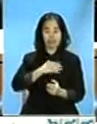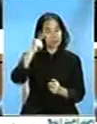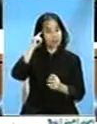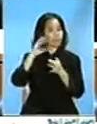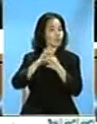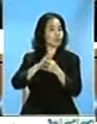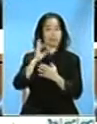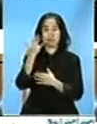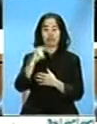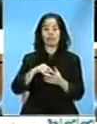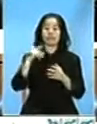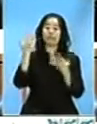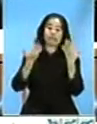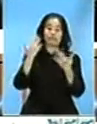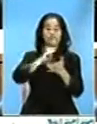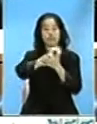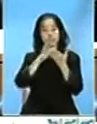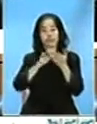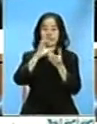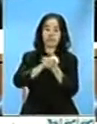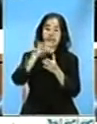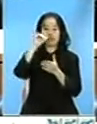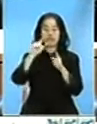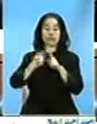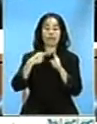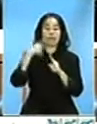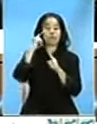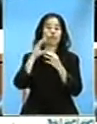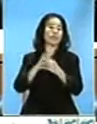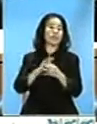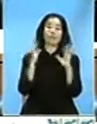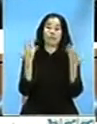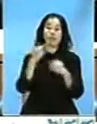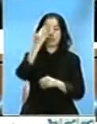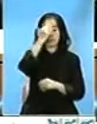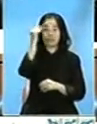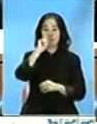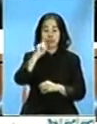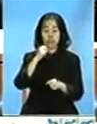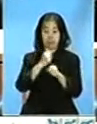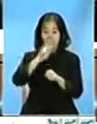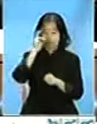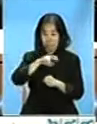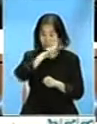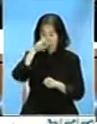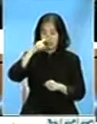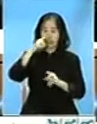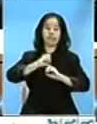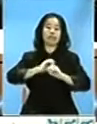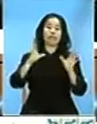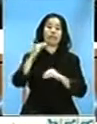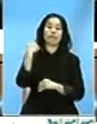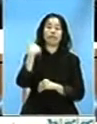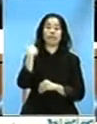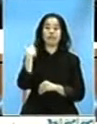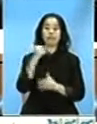องของสภาผัวเมียสภาเครือญาติสักเท่าไหร่เพราะว่าถ้าเรามองความเป็นจริงก็จะพบได้เห็นได้ชัดเจนนะครับ